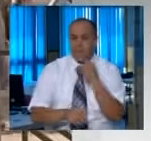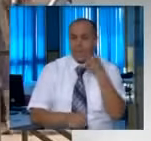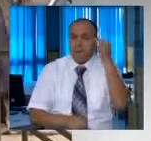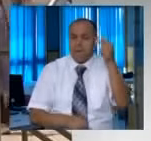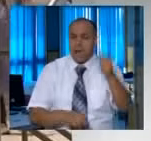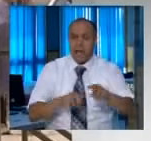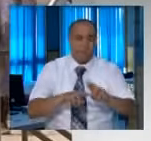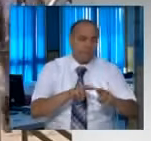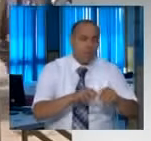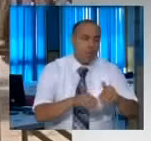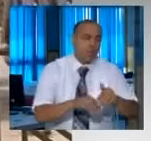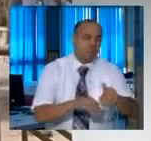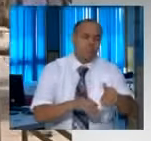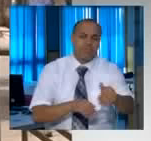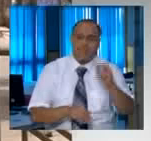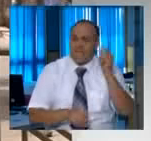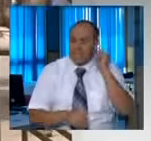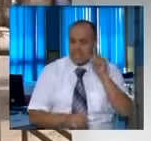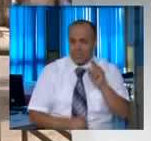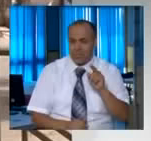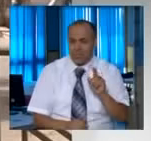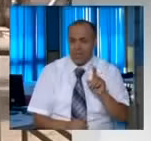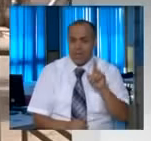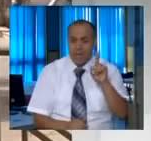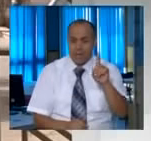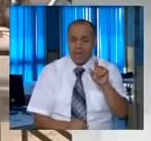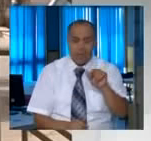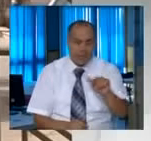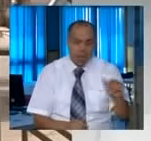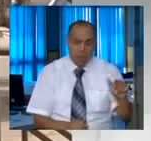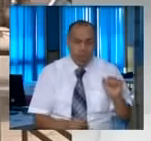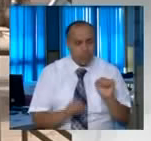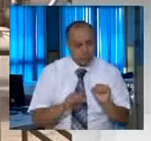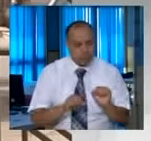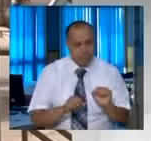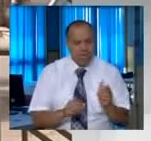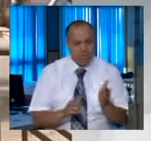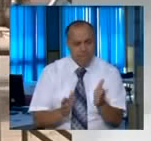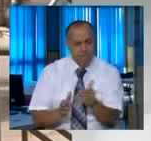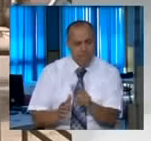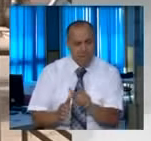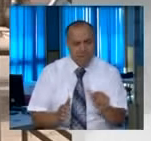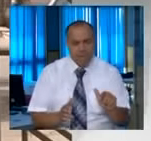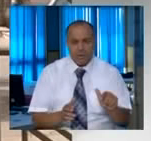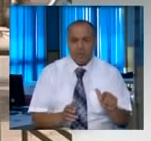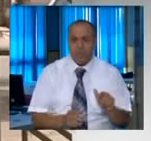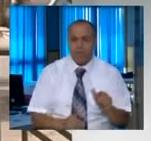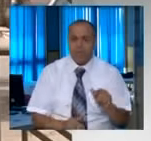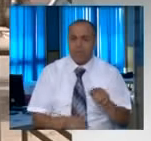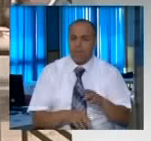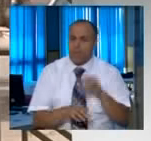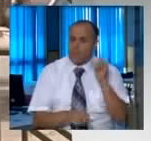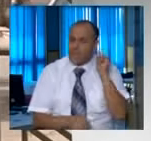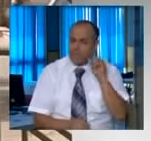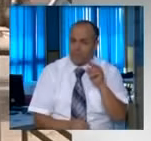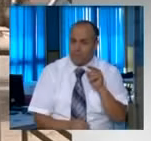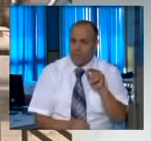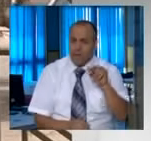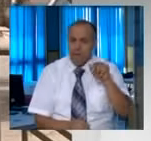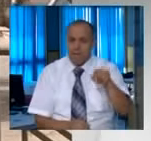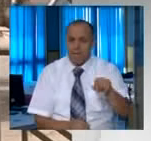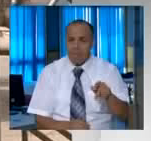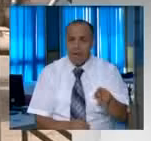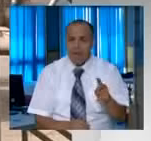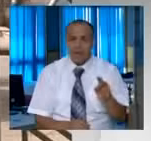في المستشفى الجهوي بالقسرين بما توفر لديهم من إمكانيات. حالاته هنا في ولاية القسرين يوجد أكثر